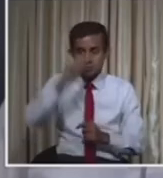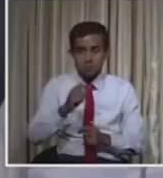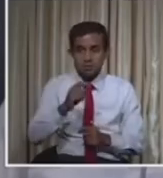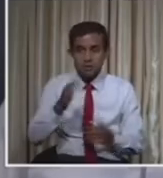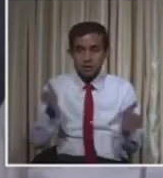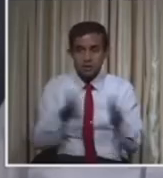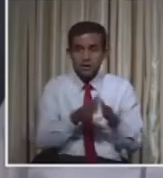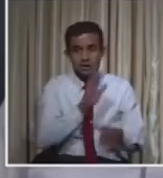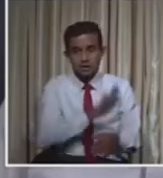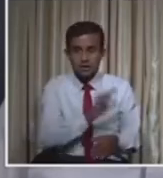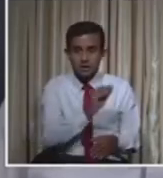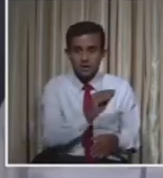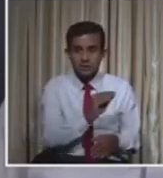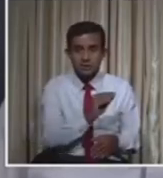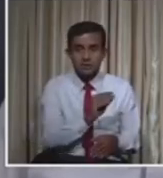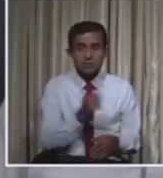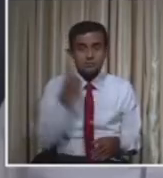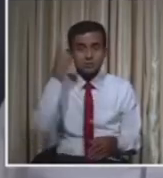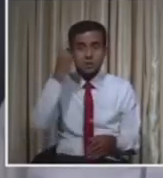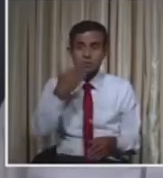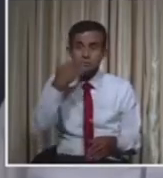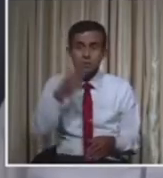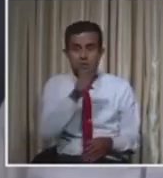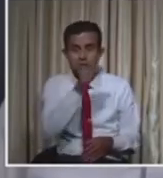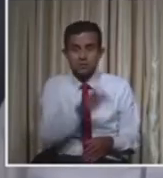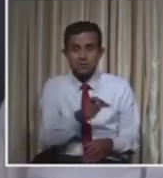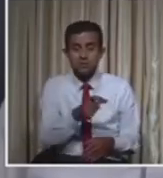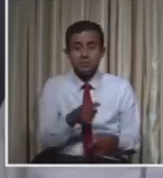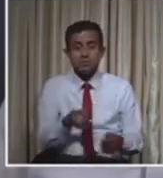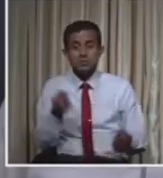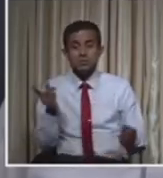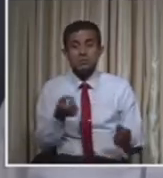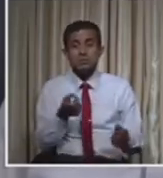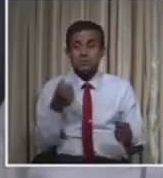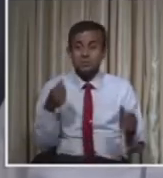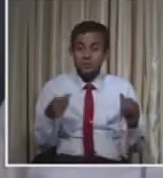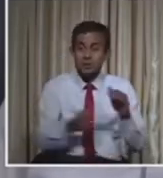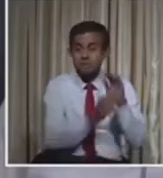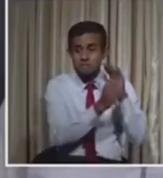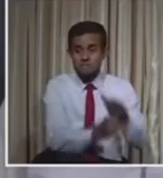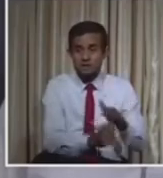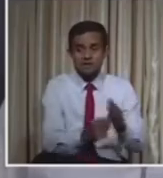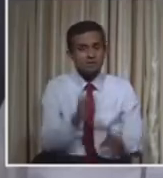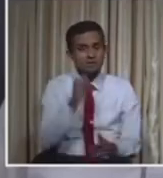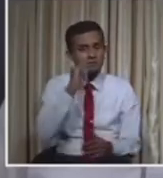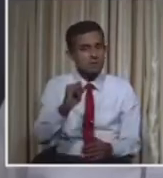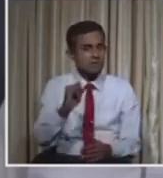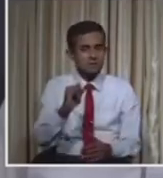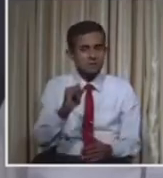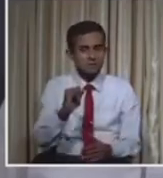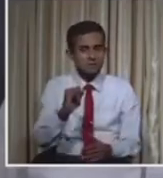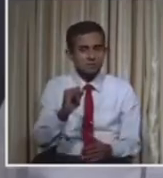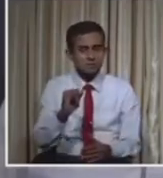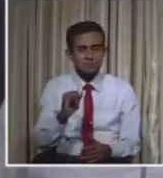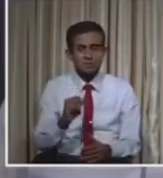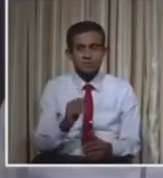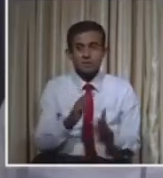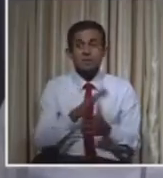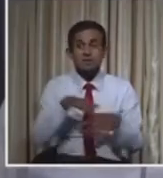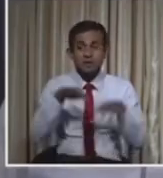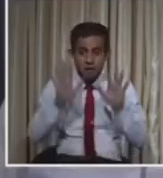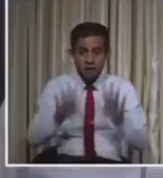කවුරු හරි හිටියනම් ඔව් දක්ෂ නිලධාරියෙක් වුණත් උන්ට එළවලව ගැහුවා ඒවා වැරදි කරු කතානායකතුමනේ ඒවා ප්‍රතිඵලයක්